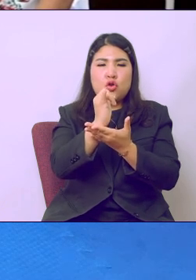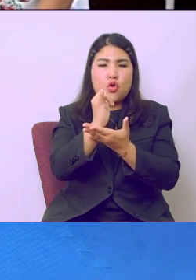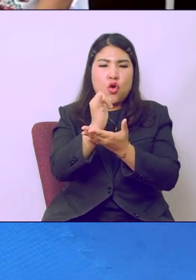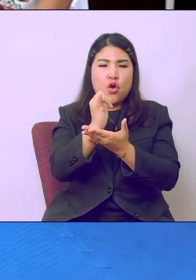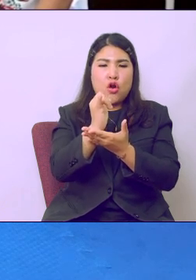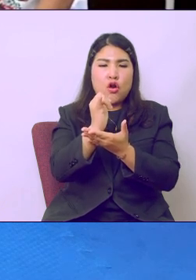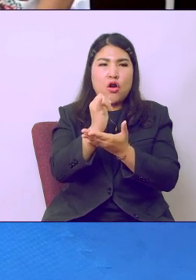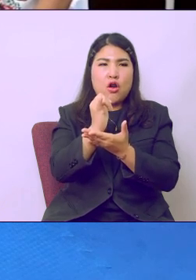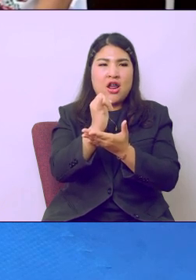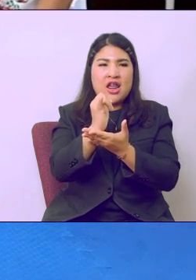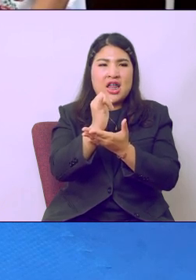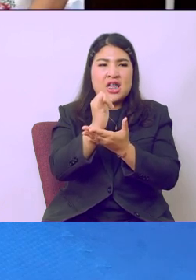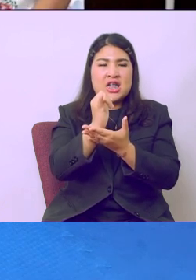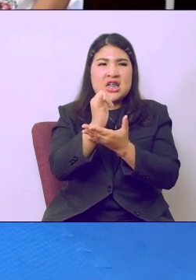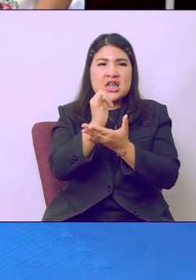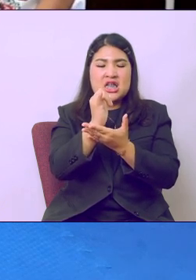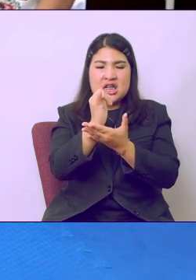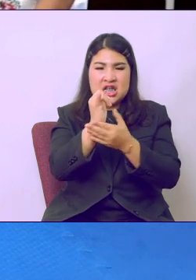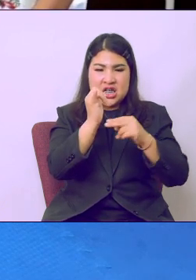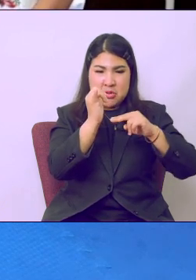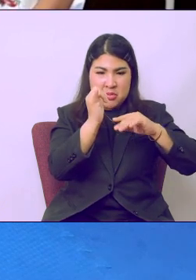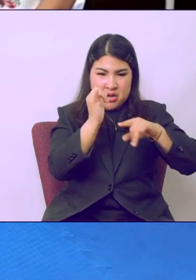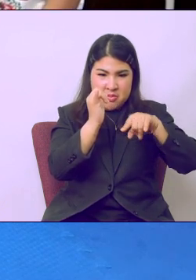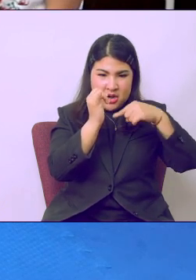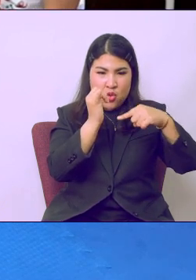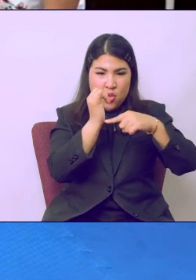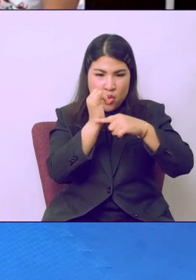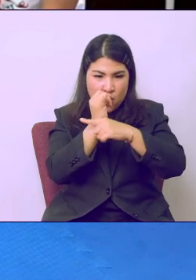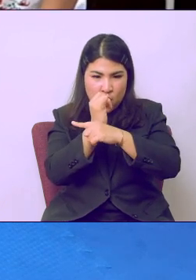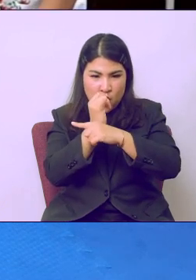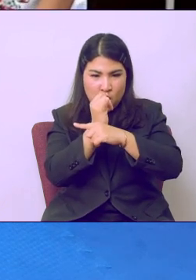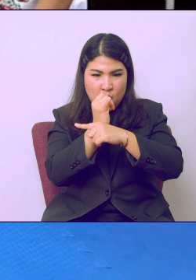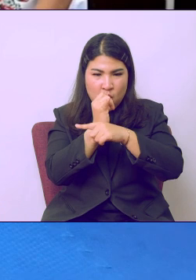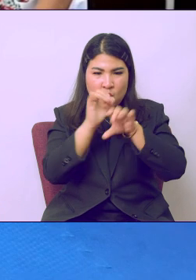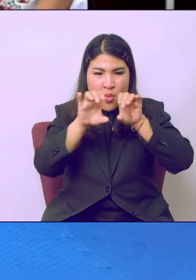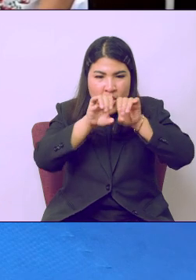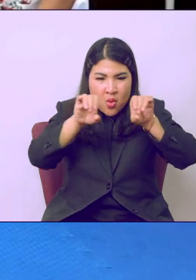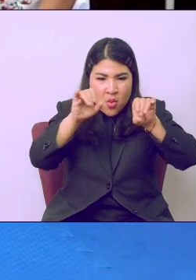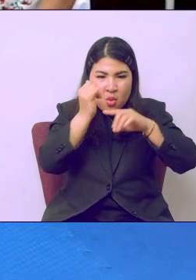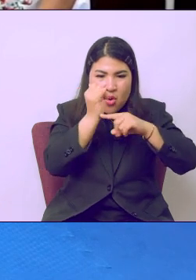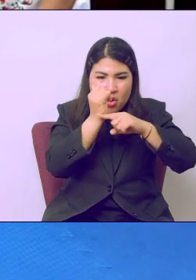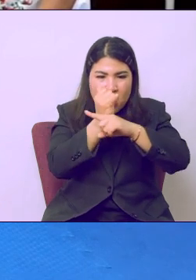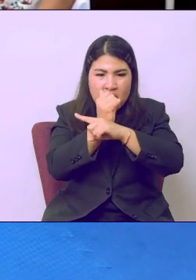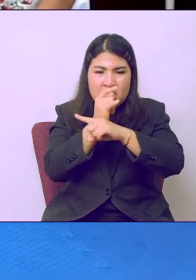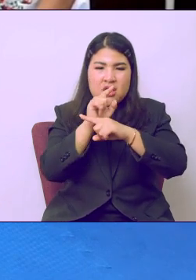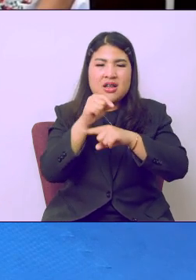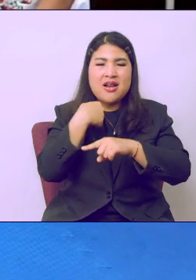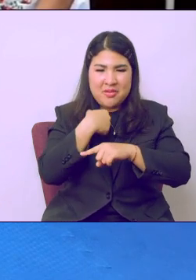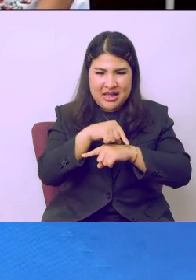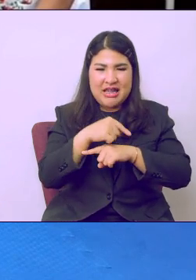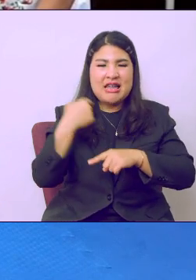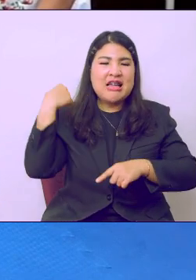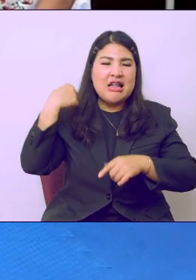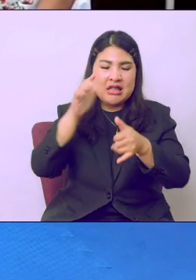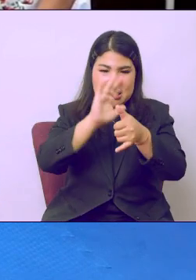เค้าเรียกอะไรนะรูนะครับที่หลังส่วนล่างของเรามันรอดไปได้เนี่ยแหละยิ่งเป็นยิ่งยิ่งทำให้เราปวดหลังออฟฟิ Syndromeอ่ะนะแล้ว